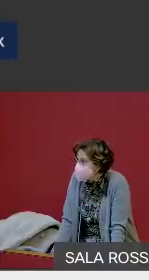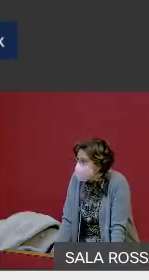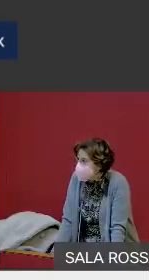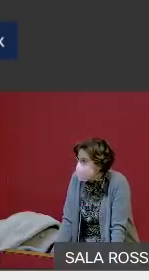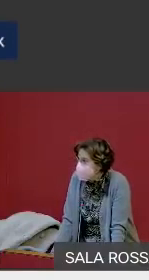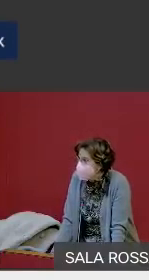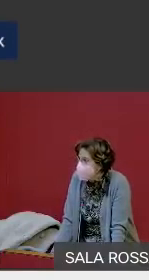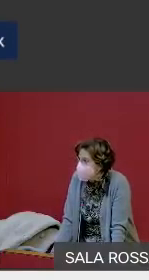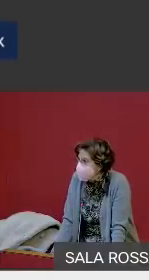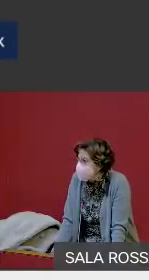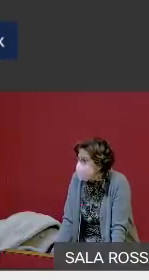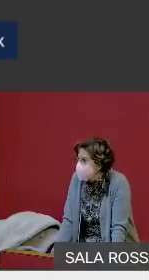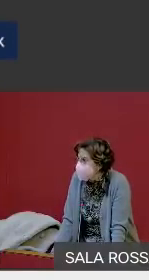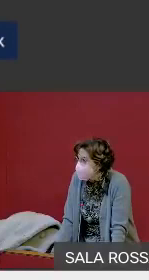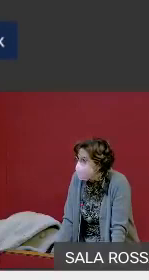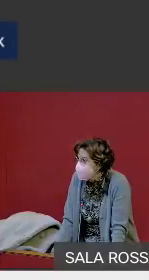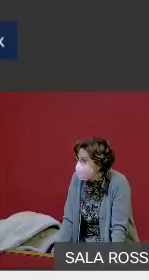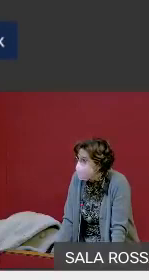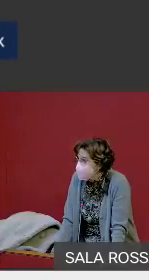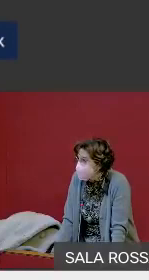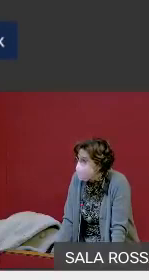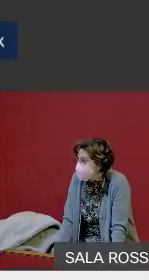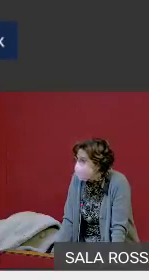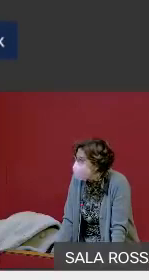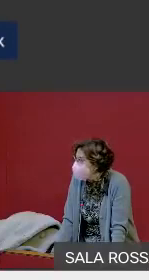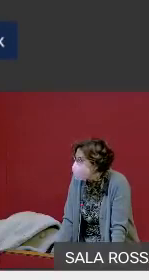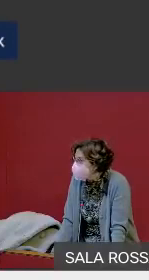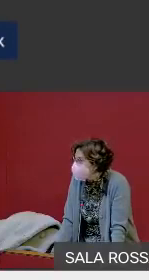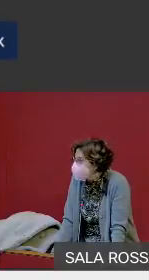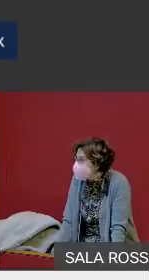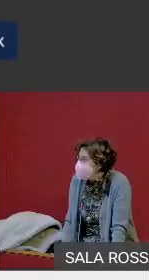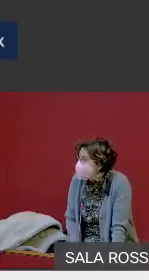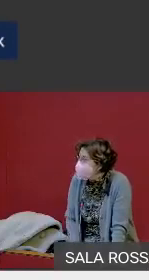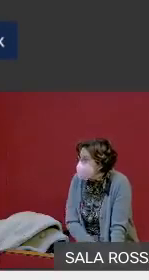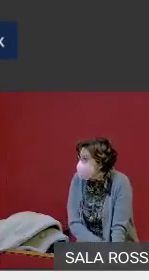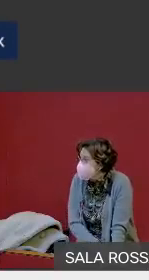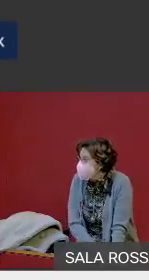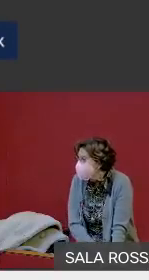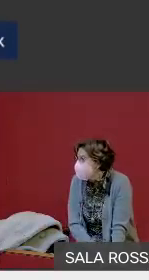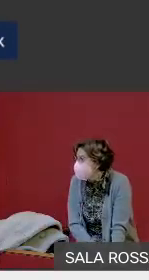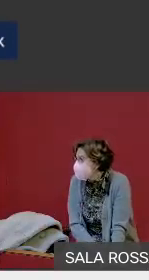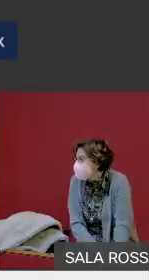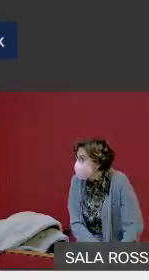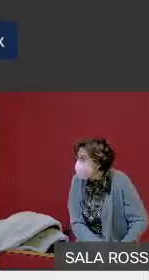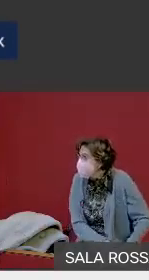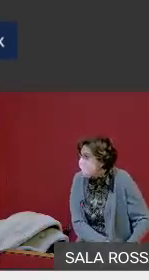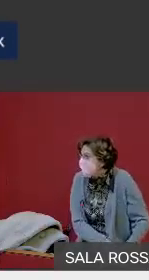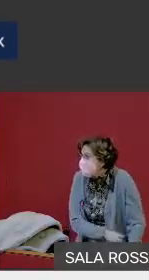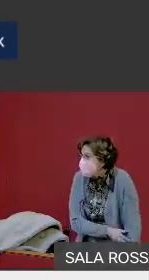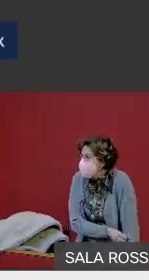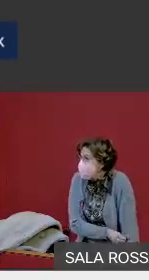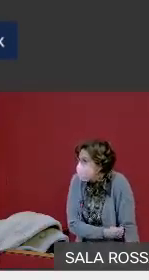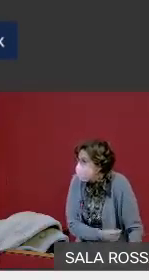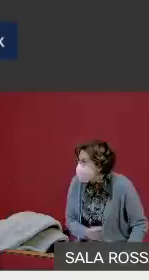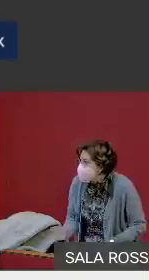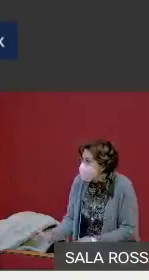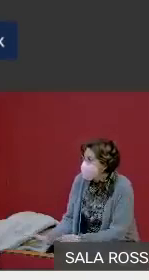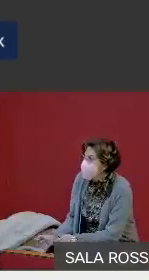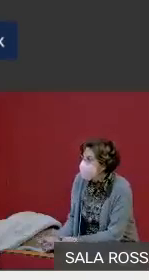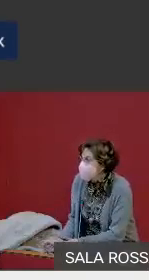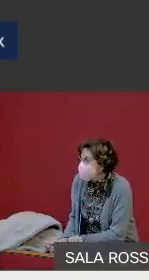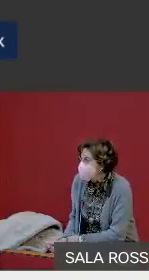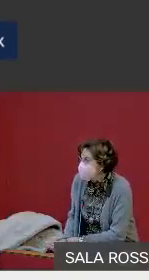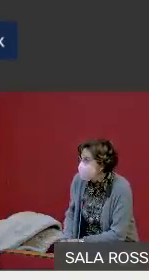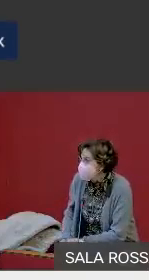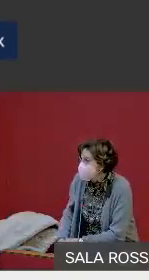complesso e quindi assessore so che lei è sempre disponibile per fare degli asset dei sopralluoghi e quindi quando lei potrà